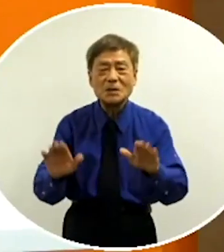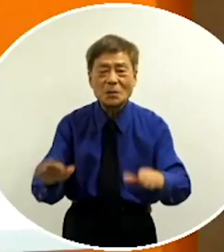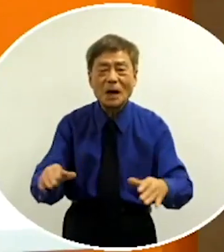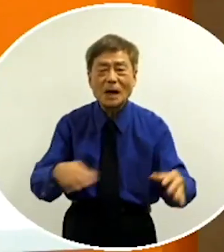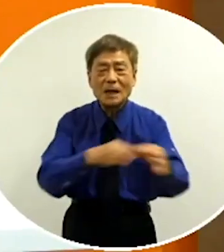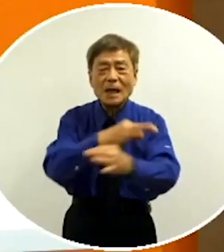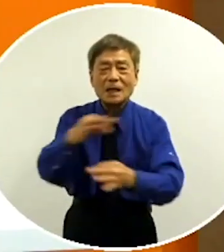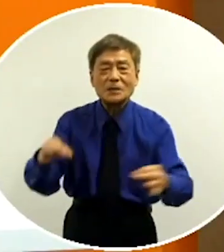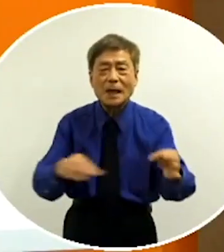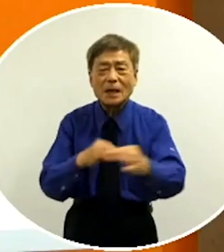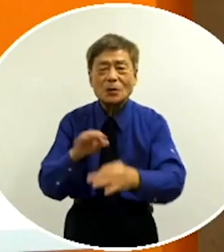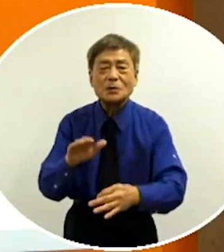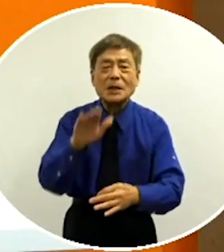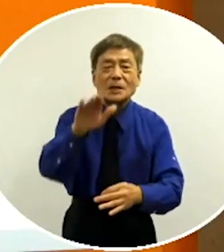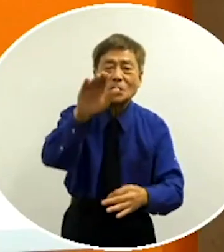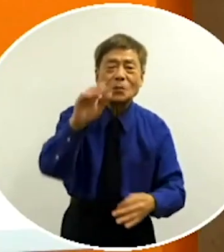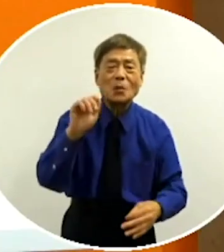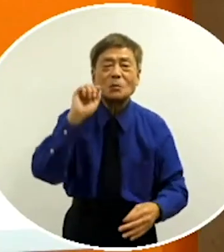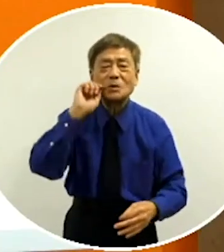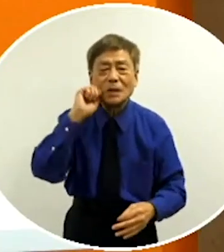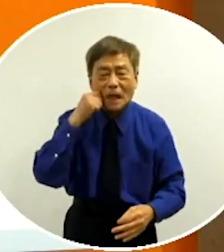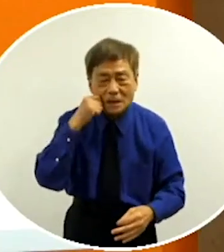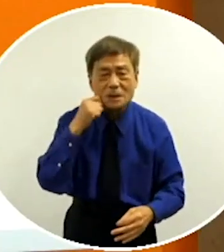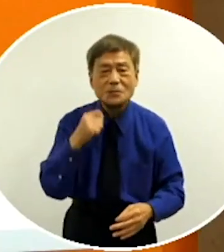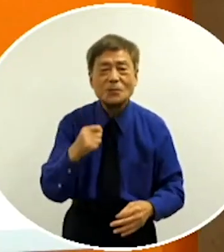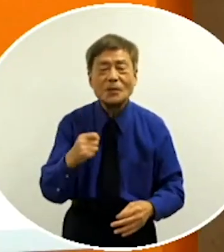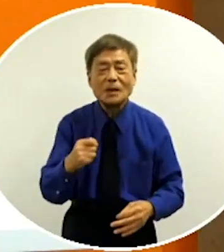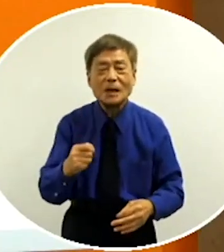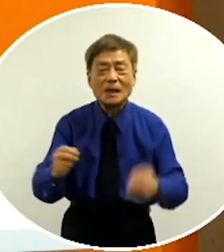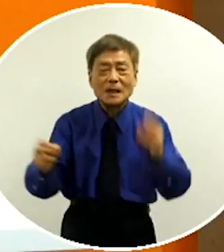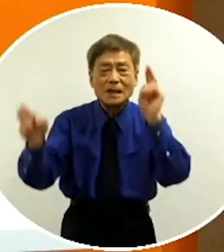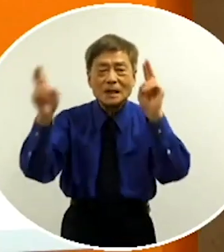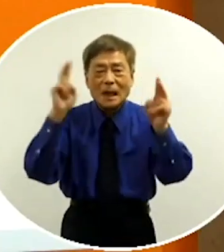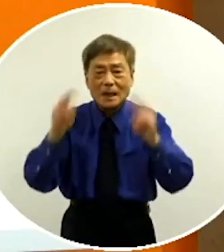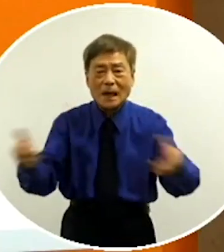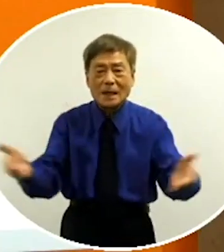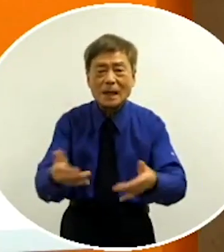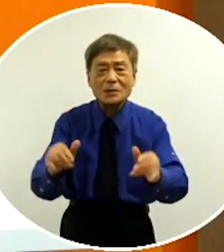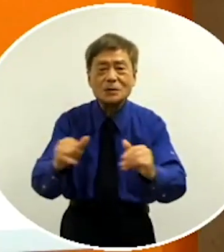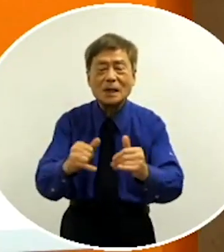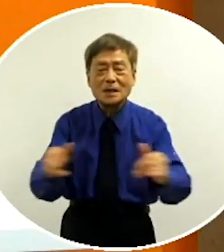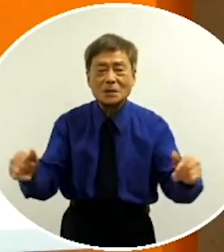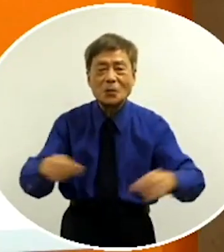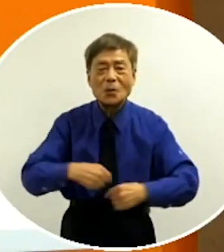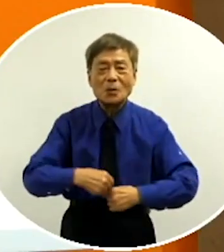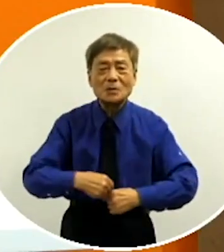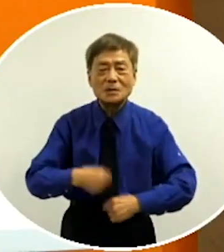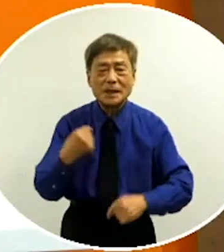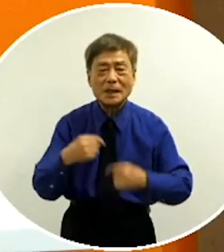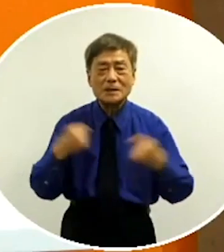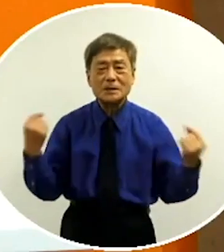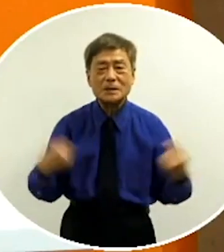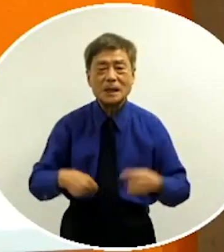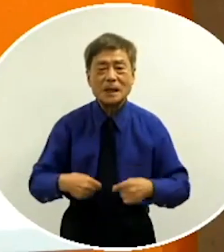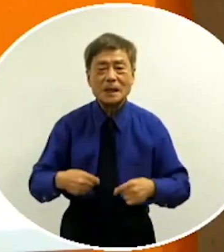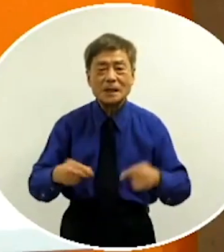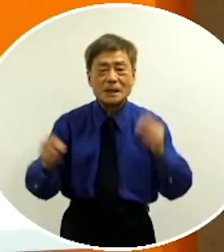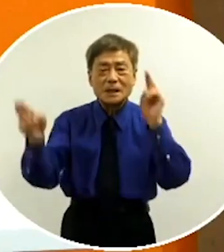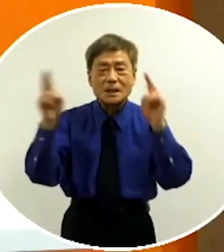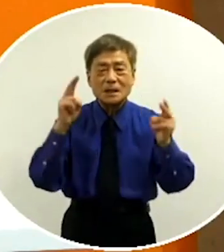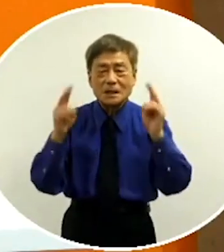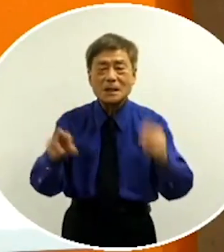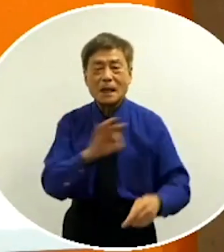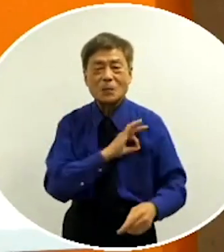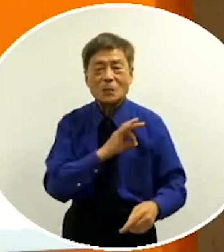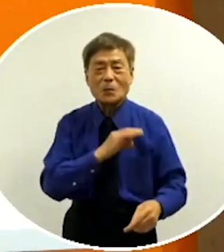ない望みにくい時代だし正社員の方もする前毎年賃金が上がることはあなたしづらい